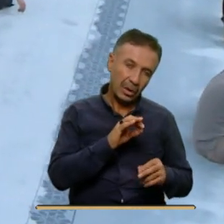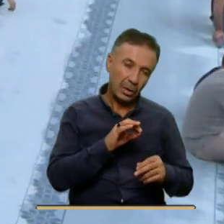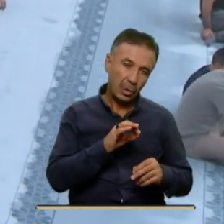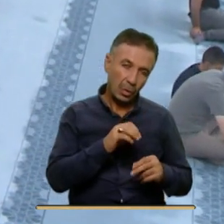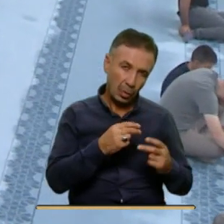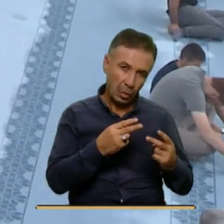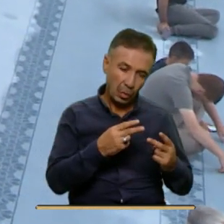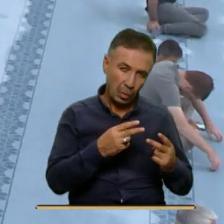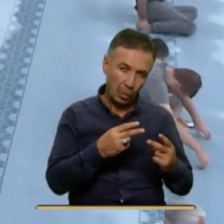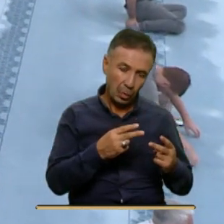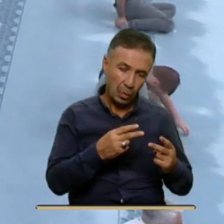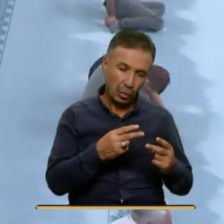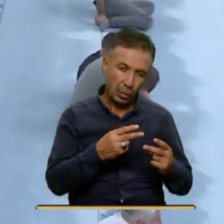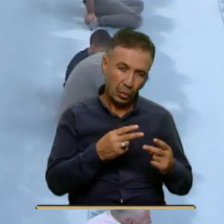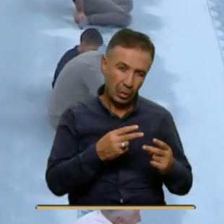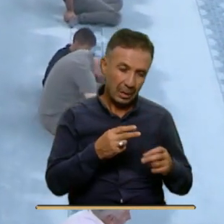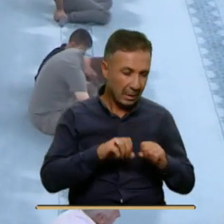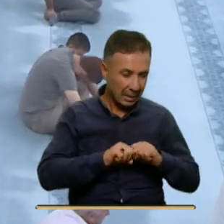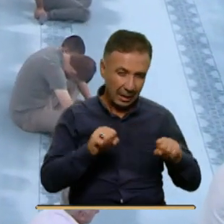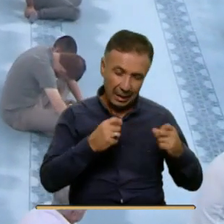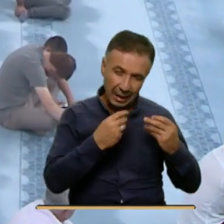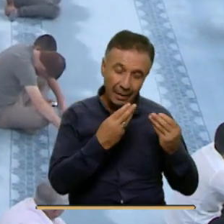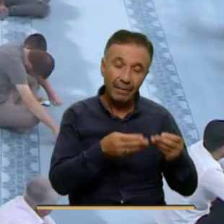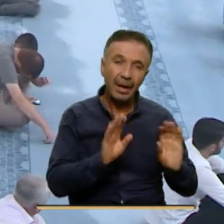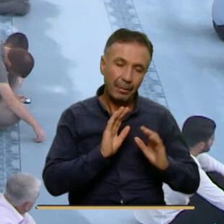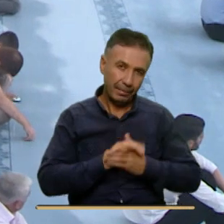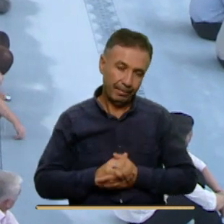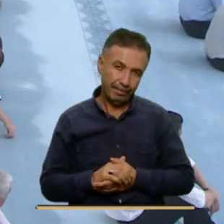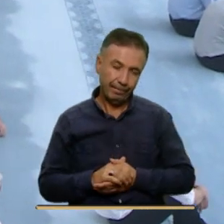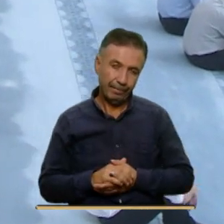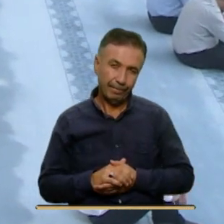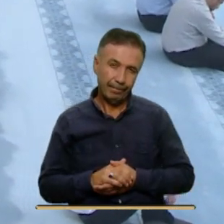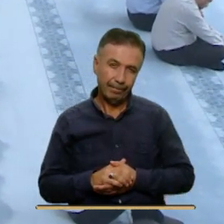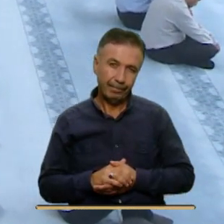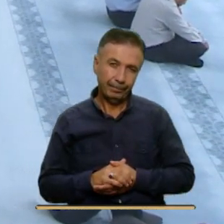alacak, ötekiye sıkıntı verecek bir duruma düşemeyiz biz kıymetli müminler.